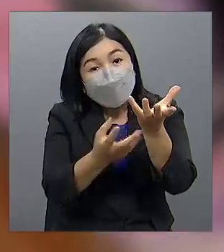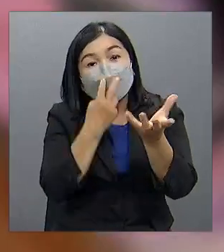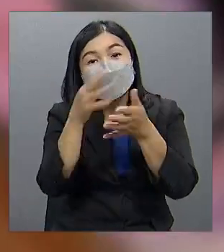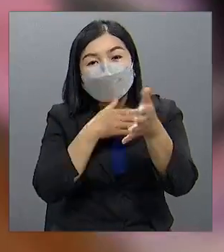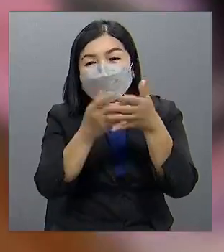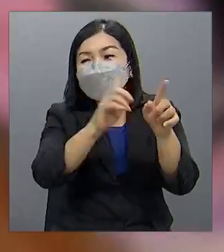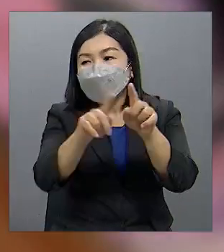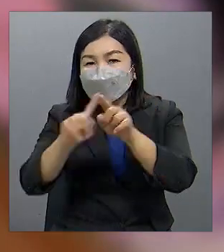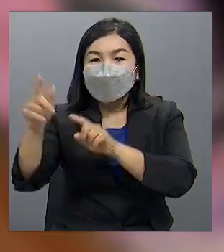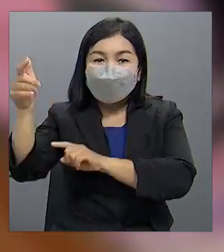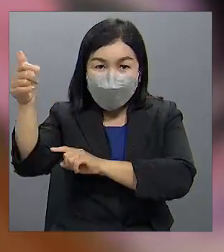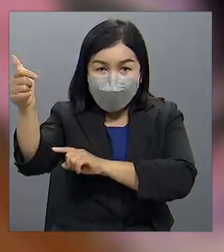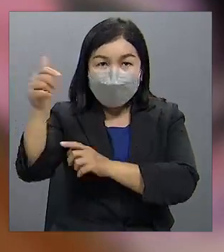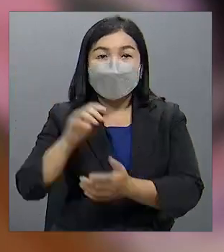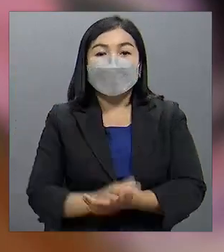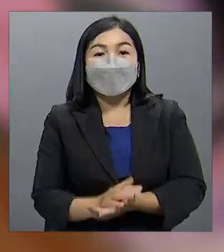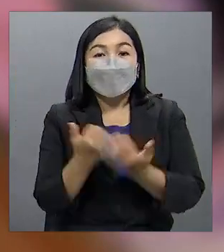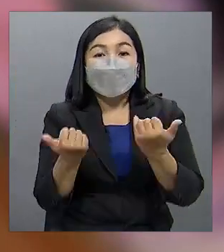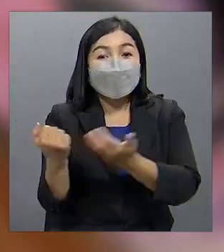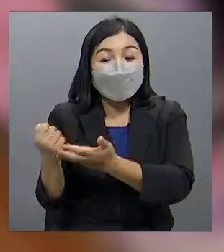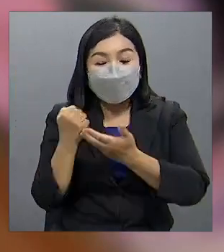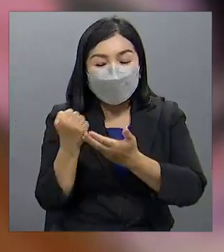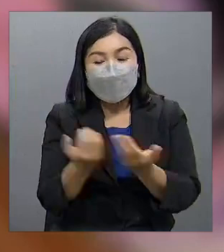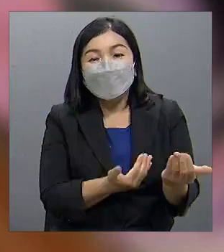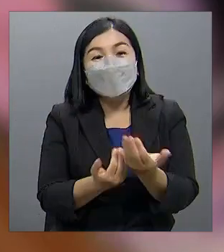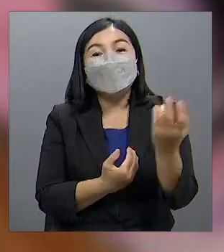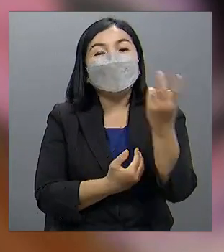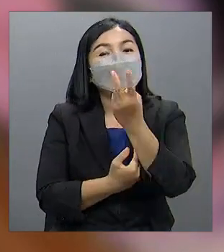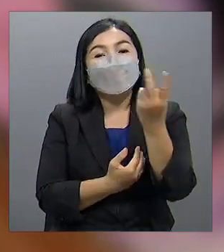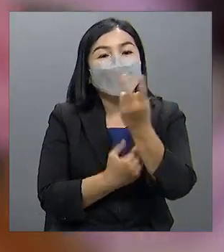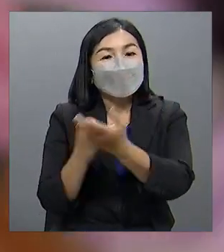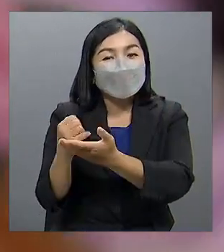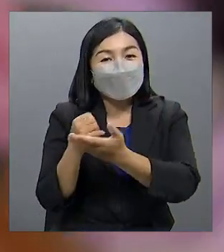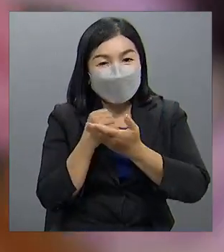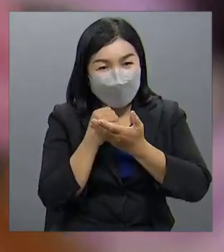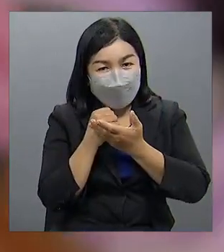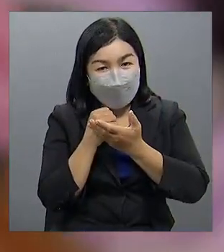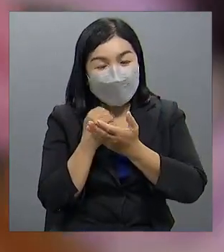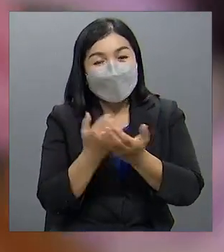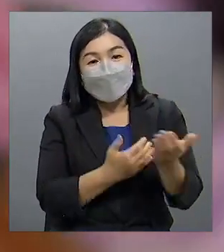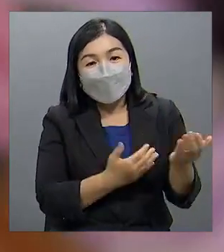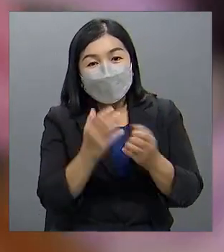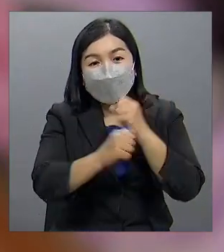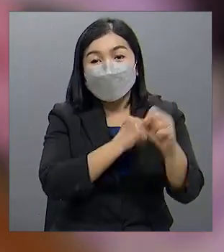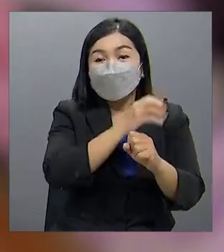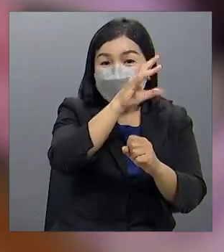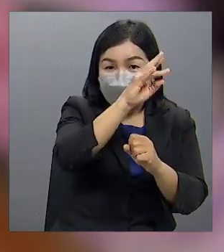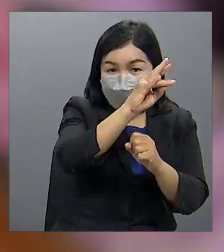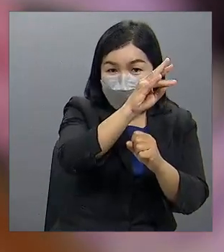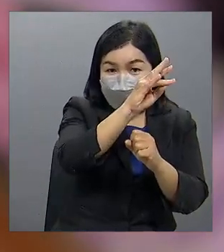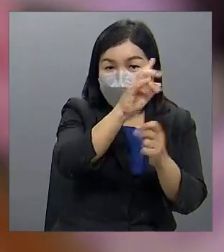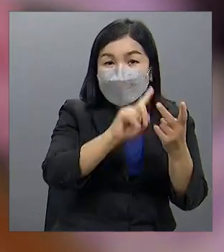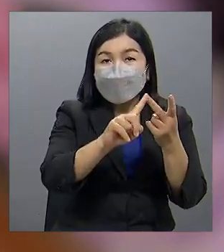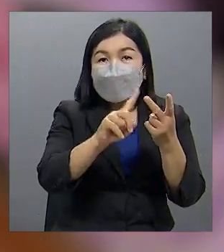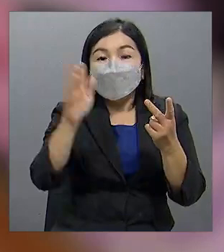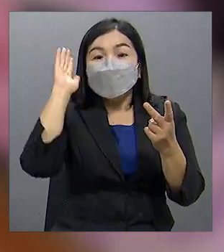งลูกมือครั้งนี้ก็คือลูกๆทั้ง2คนของคุณตุ๊กนะครับก็คือน้องวาสนาช่วยรักษา7ขวบและน้องอธิปัตย์ช่วยรักษาอายุ